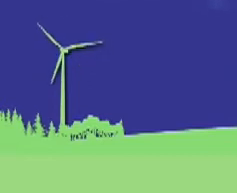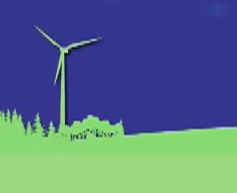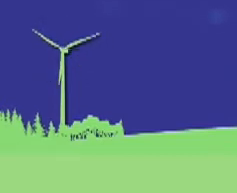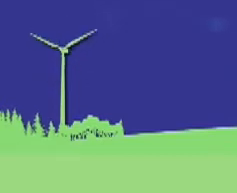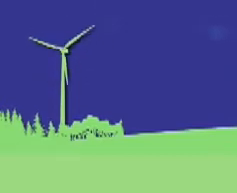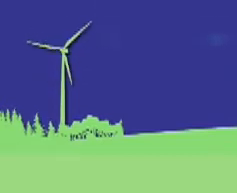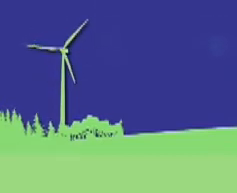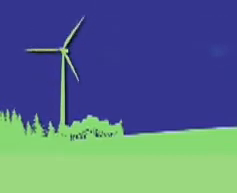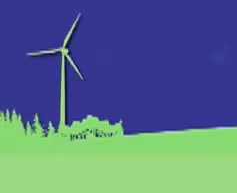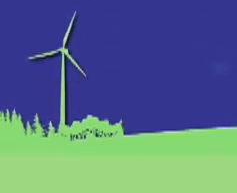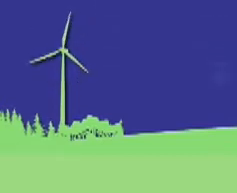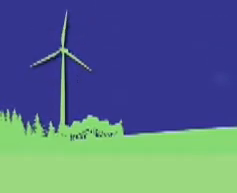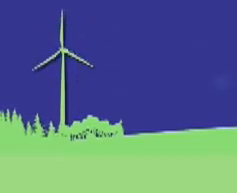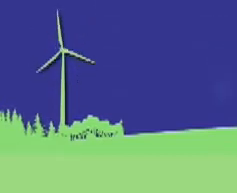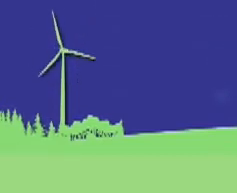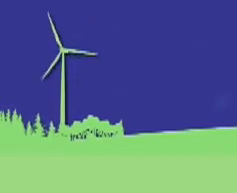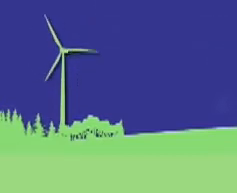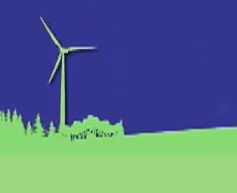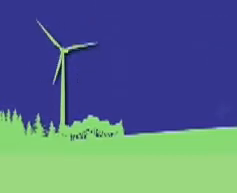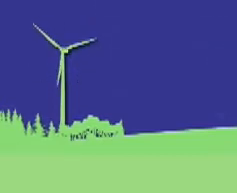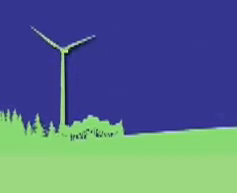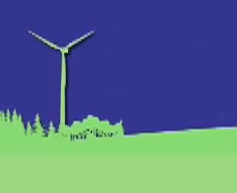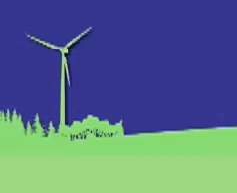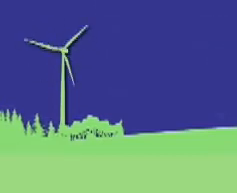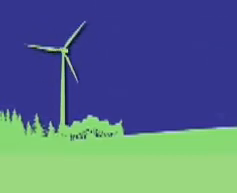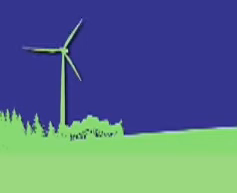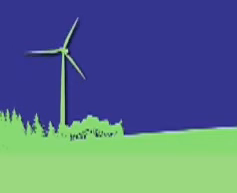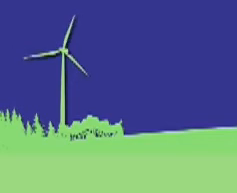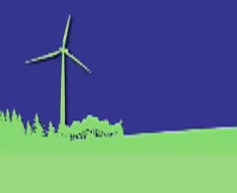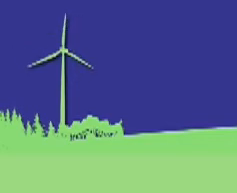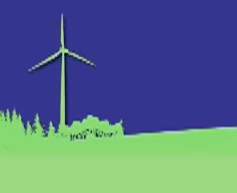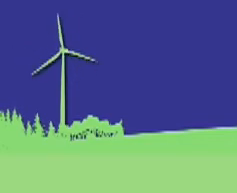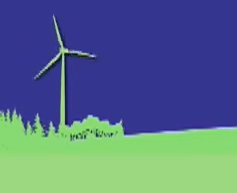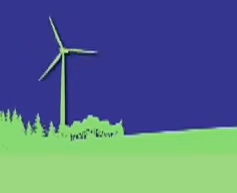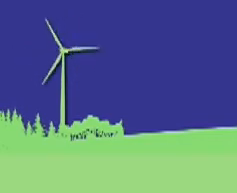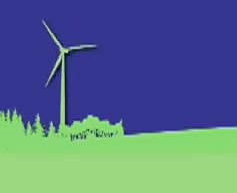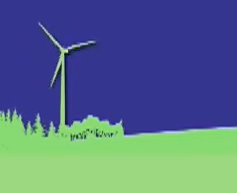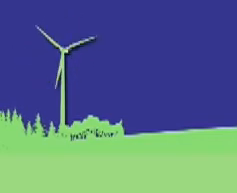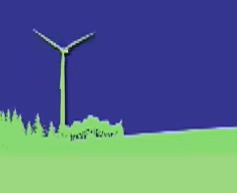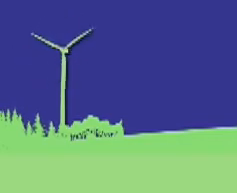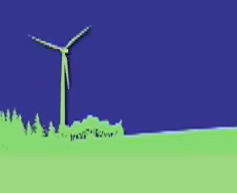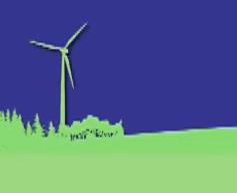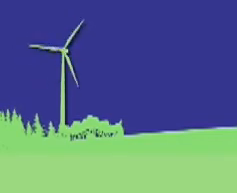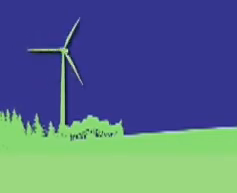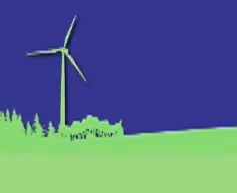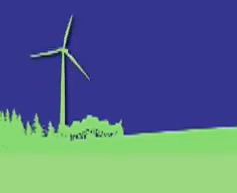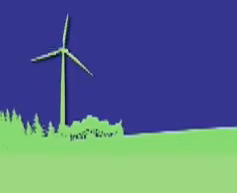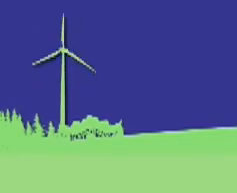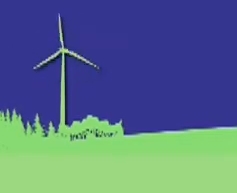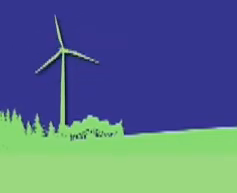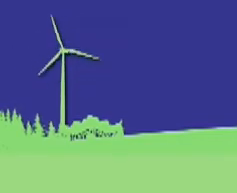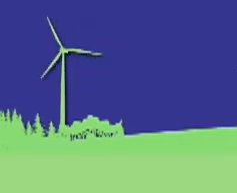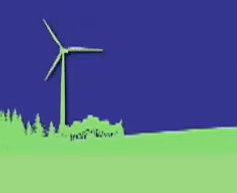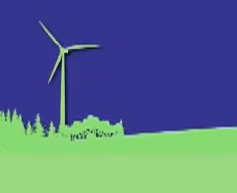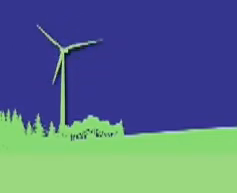data Salam sehat selalu Apa kabar saudara-saudara sekalian Bapak dan Ibu Semoga kita